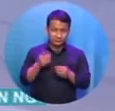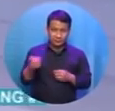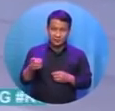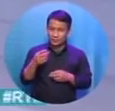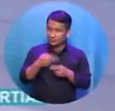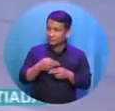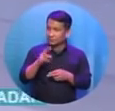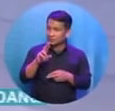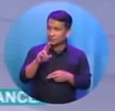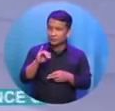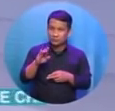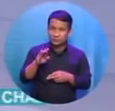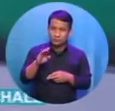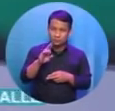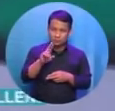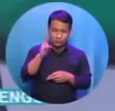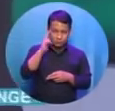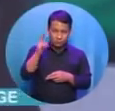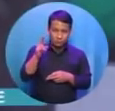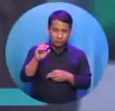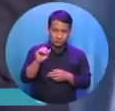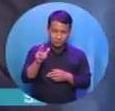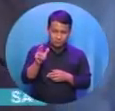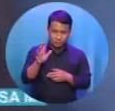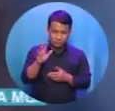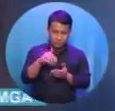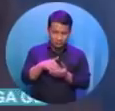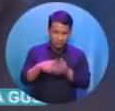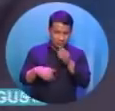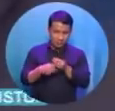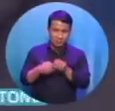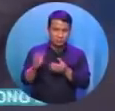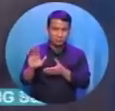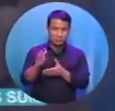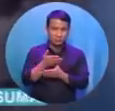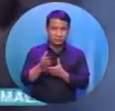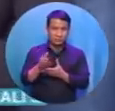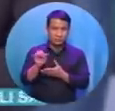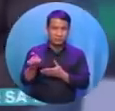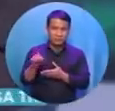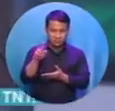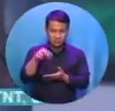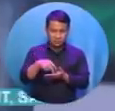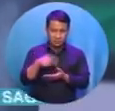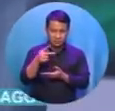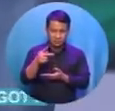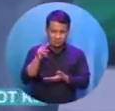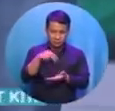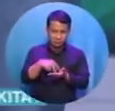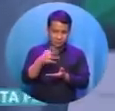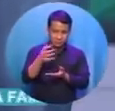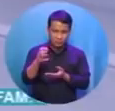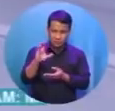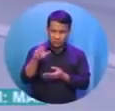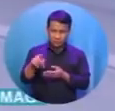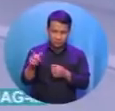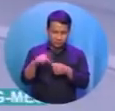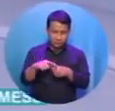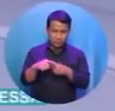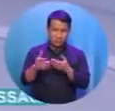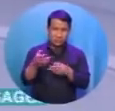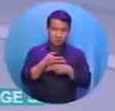Ruby G. Espinol. Bukod sa 25, ma'am, hindi ko na kayo pakakantahin. Bigyan ko kayo ng 2,500 pesos cellphone load. Ingat